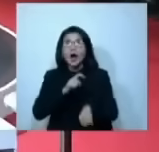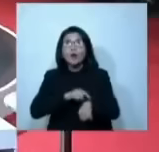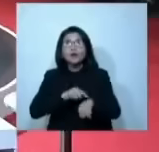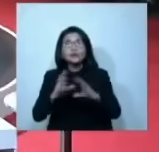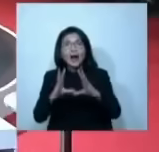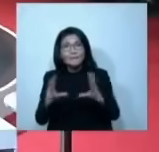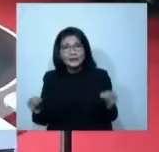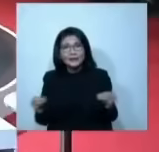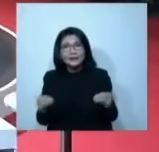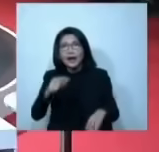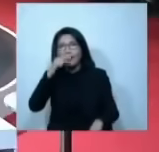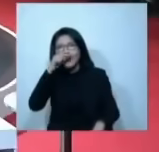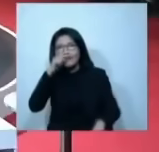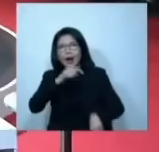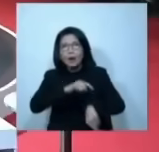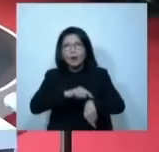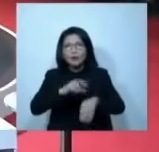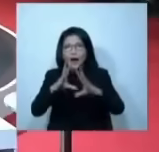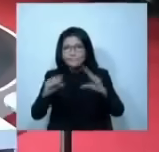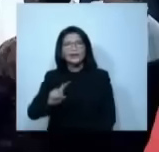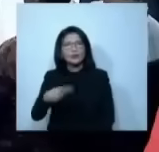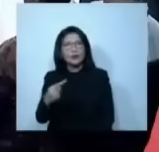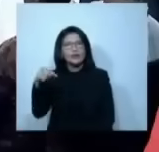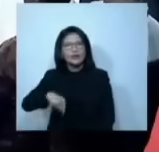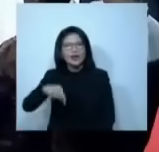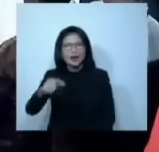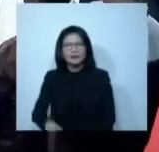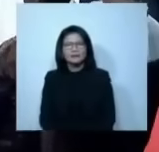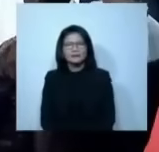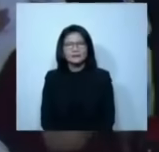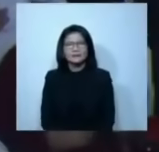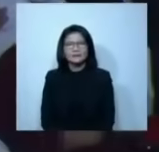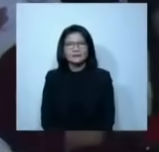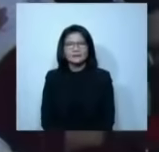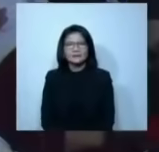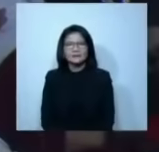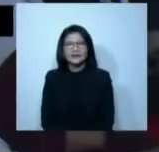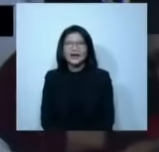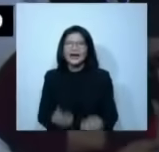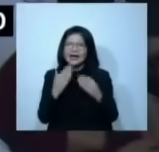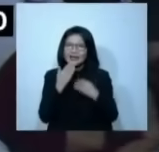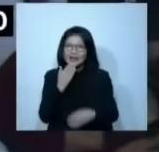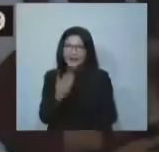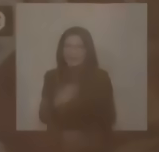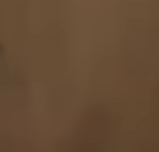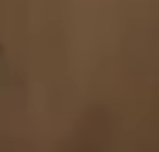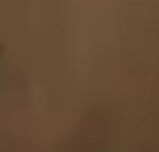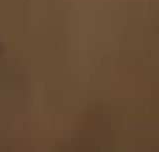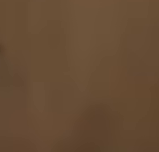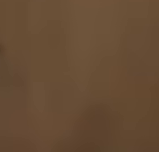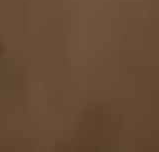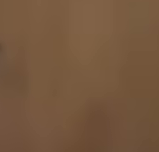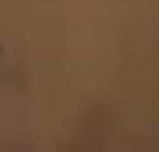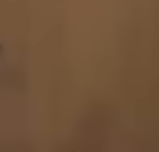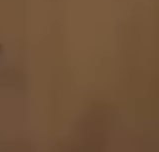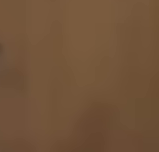di masa depan tiganya juga menggambarkan dan juga bagian dari program itu yang ketiga adalah soal cita-cita apa yang